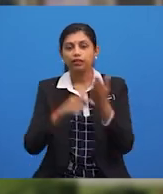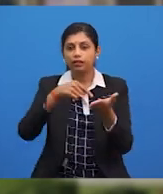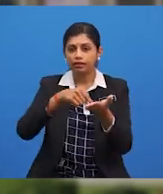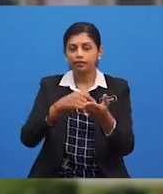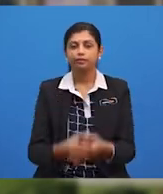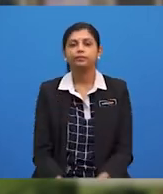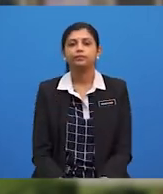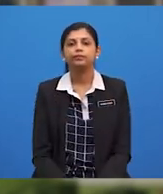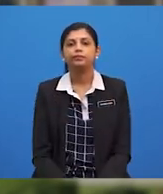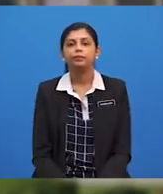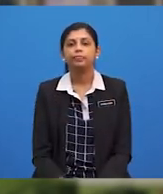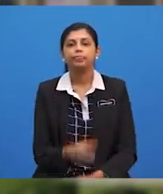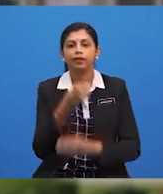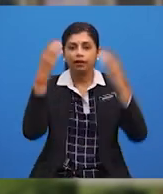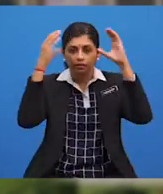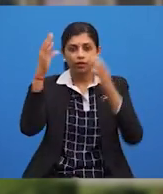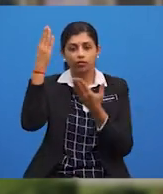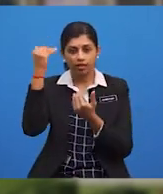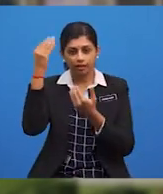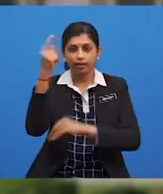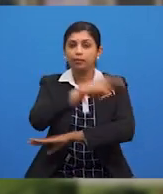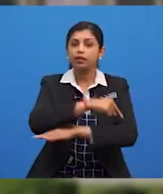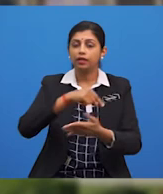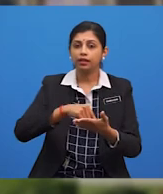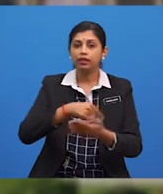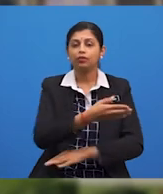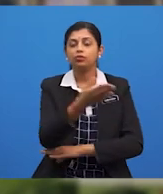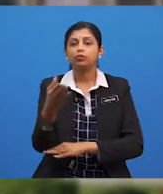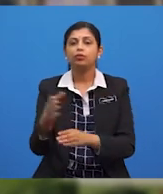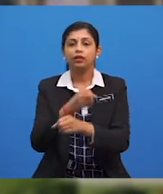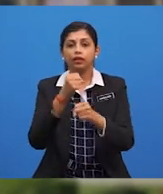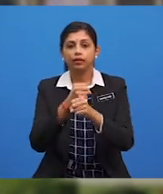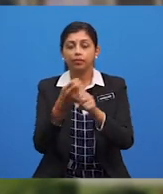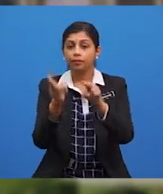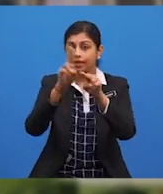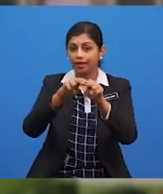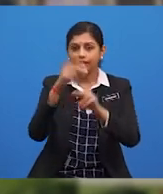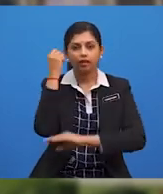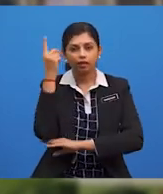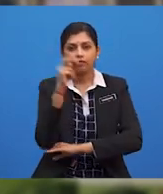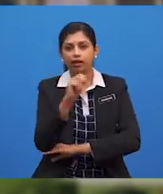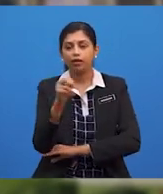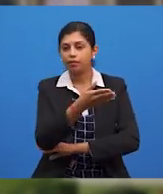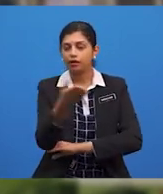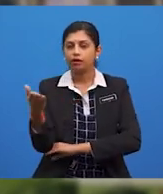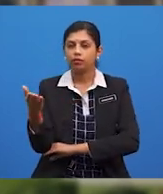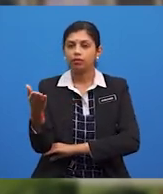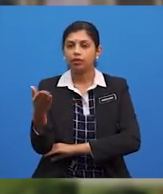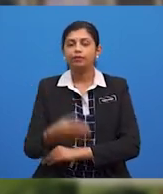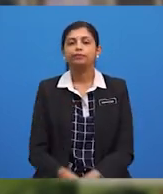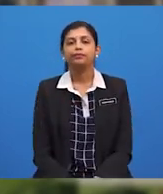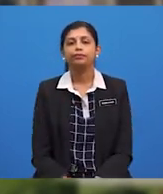Baiklah, cikgu berharap episod kali ini dapat meningkatkan kefahaman pelajar terhadap